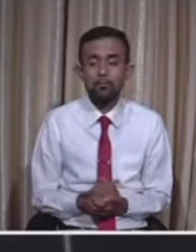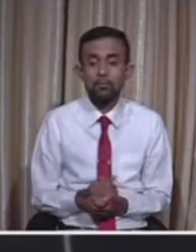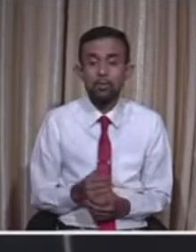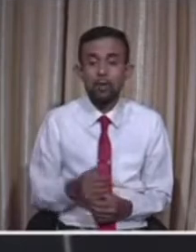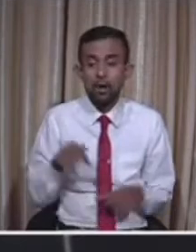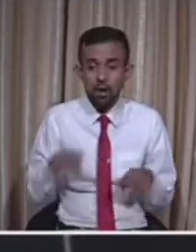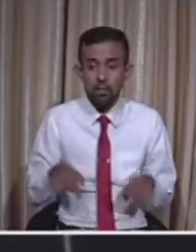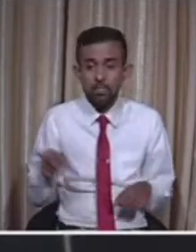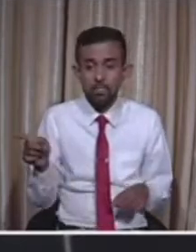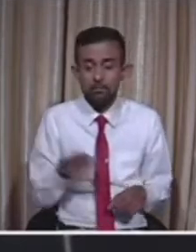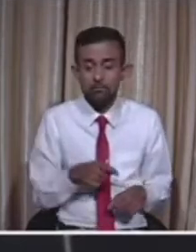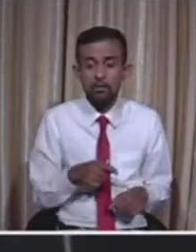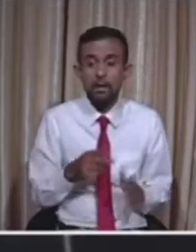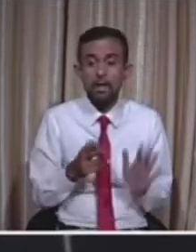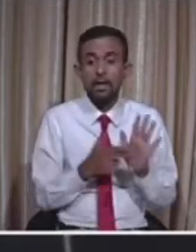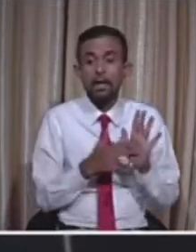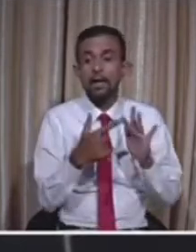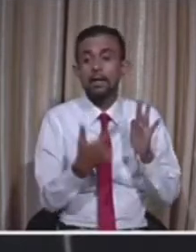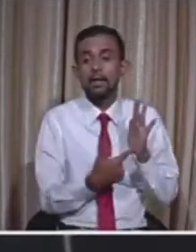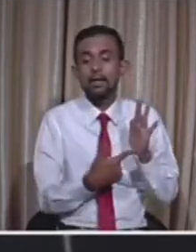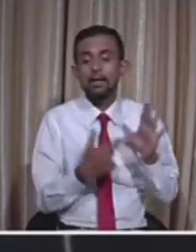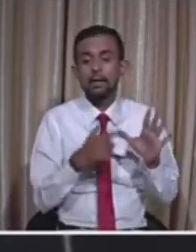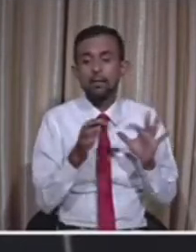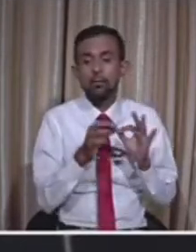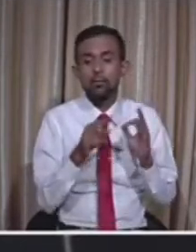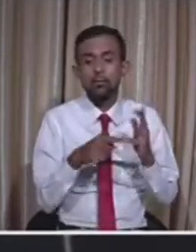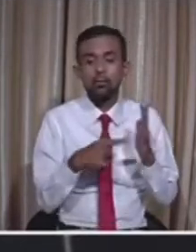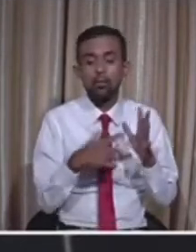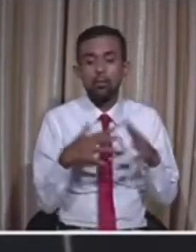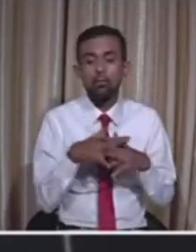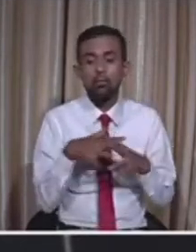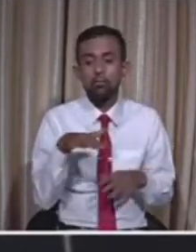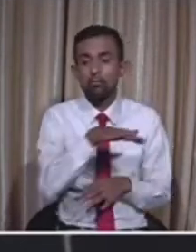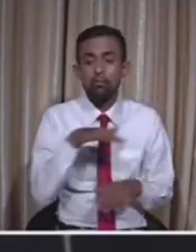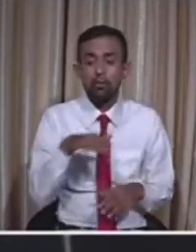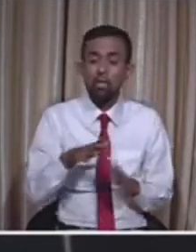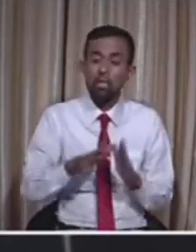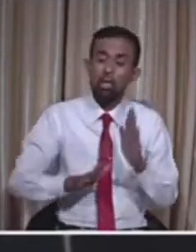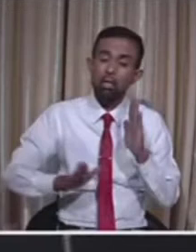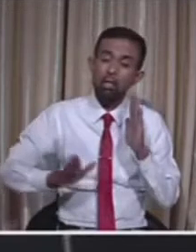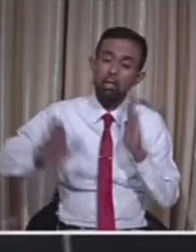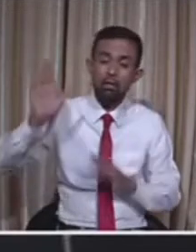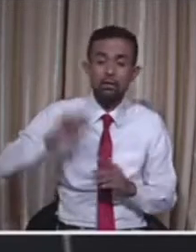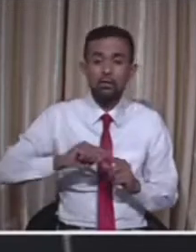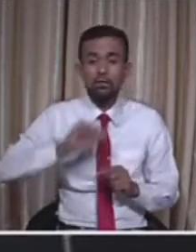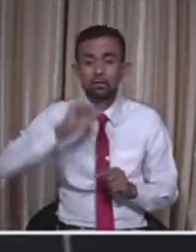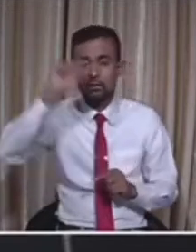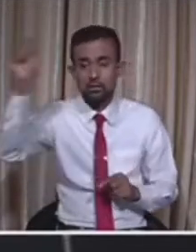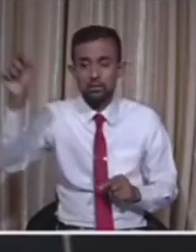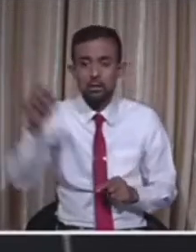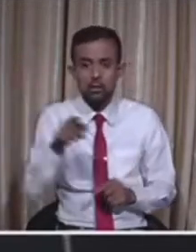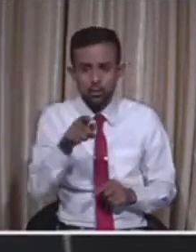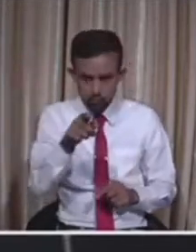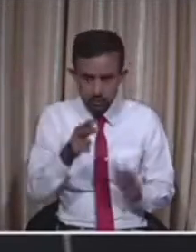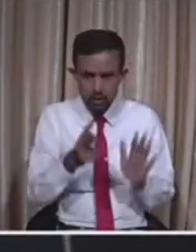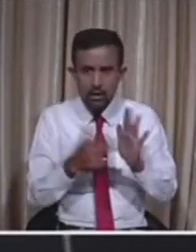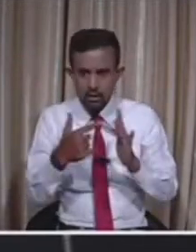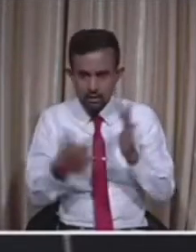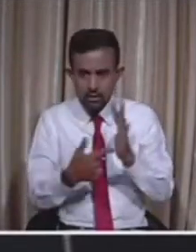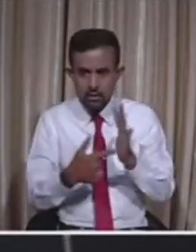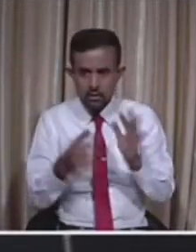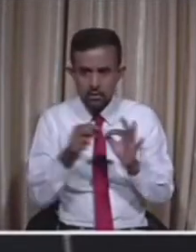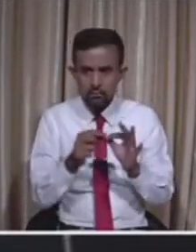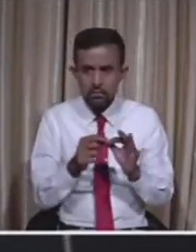අද නිට්ටඹුව ප්‍රදේශයේ කවුරු හරි ඈත හද්දා පිටිසර ගමකට ගියාම උඹ නිට්ටඹුවේද කියලා ඉවරලා